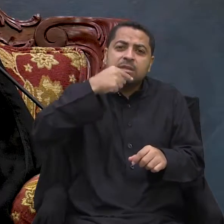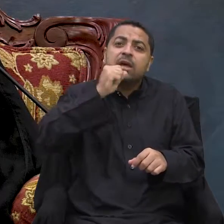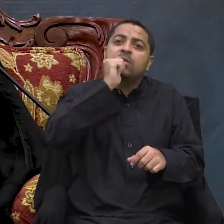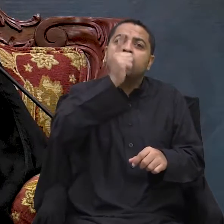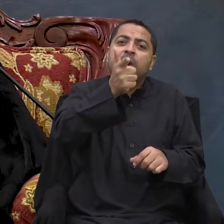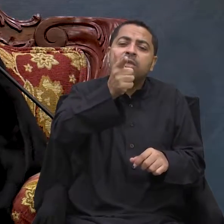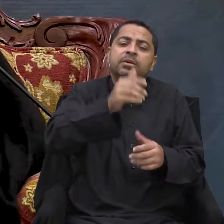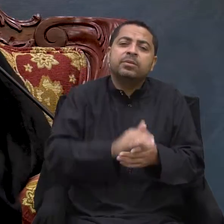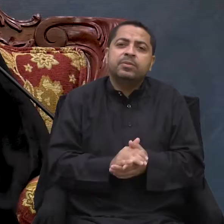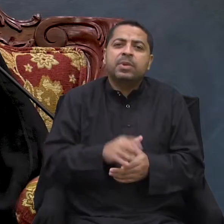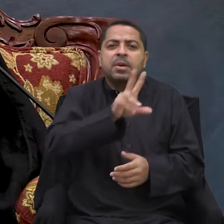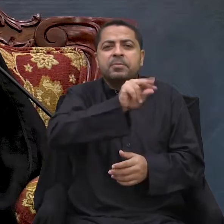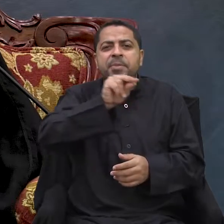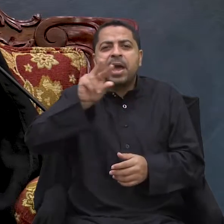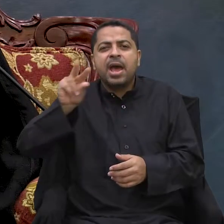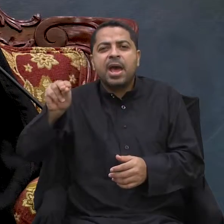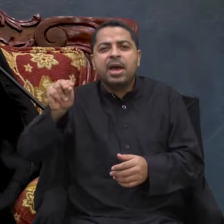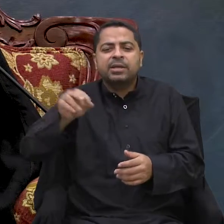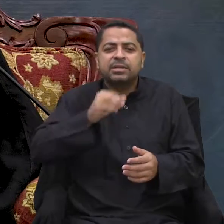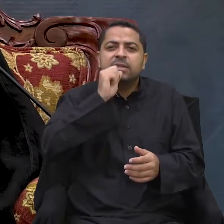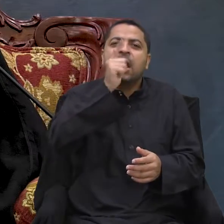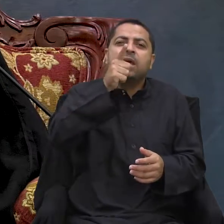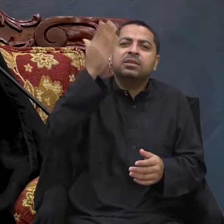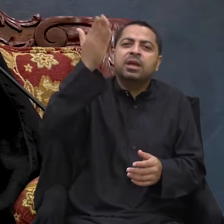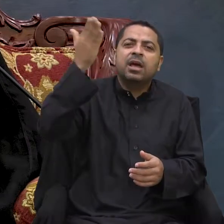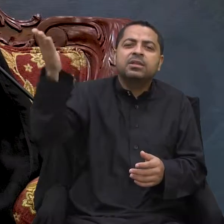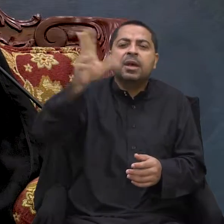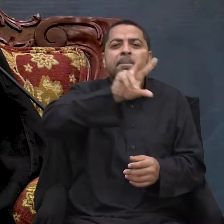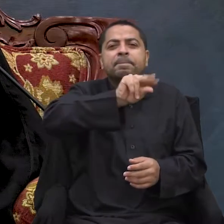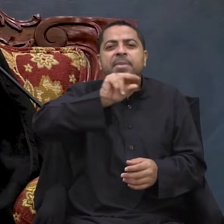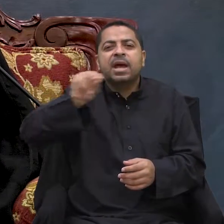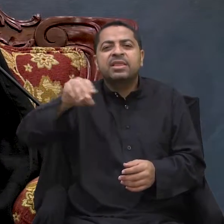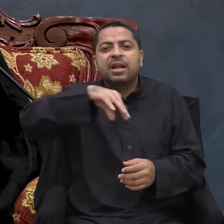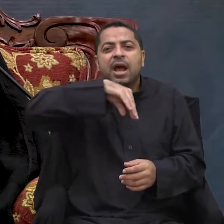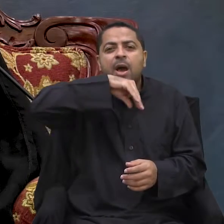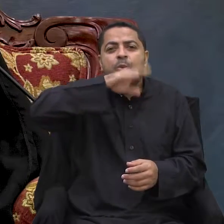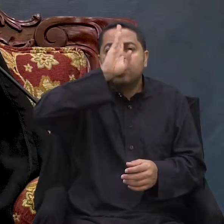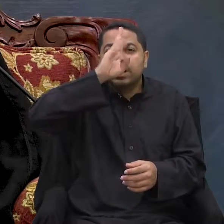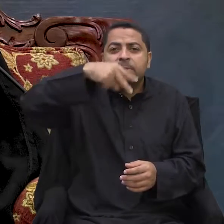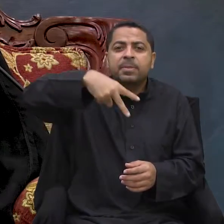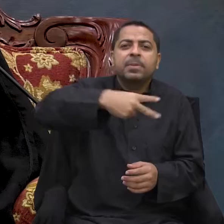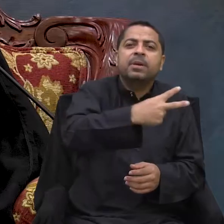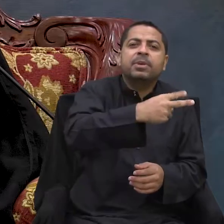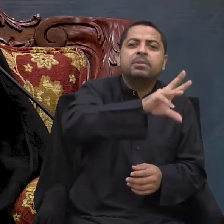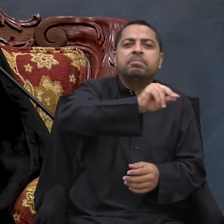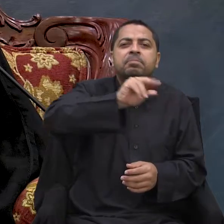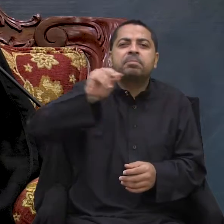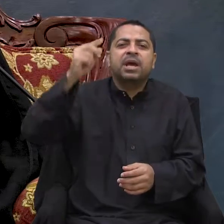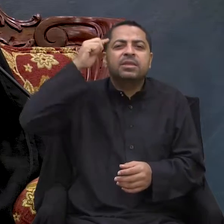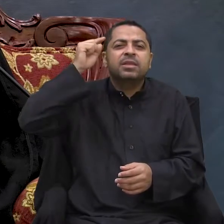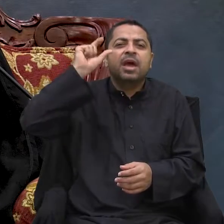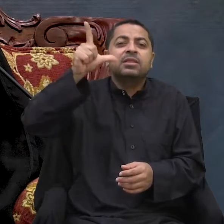التي تشابه في بلاغتها بلاغة أمير المؤمنين،